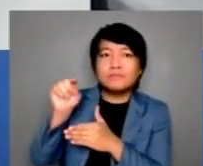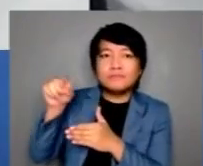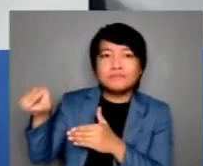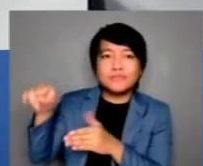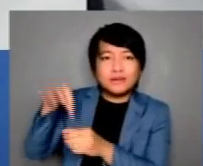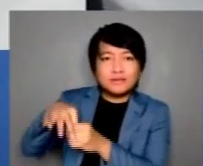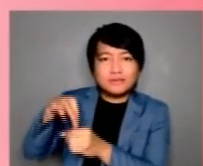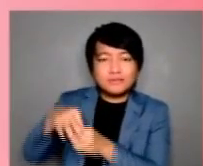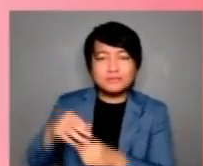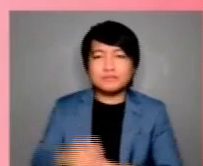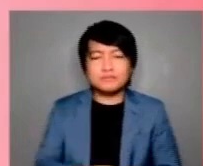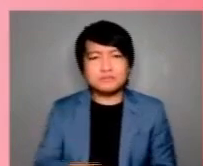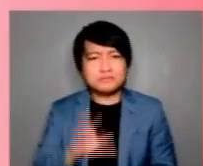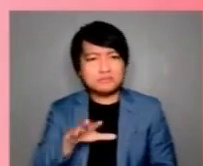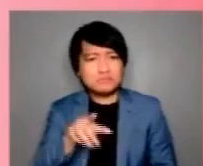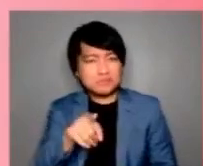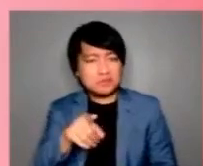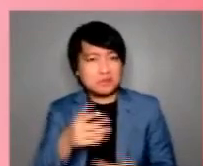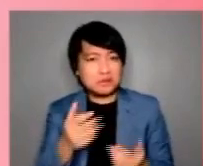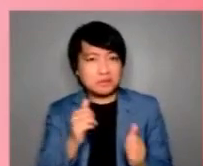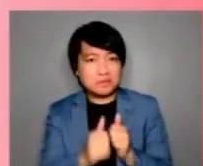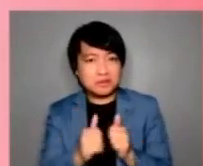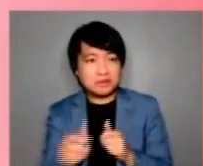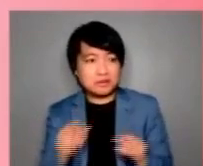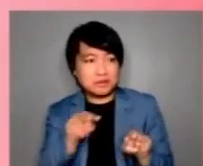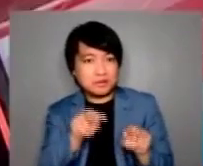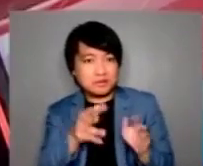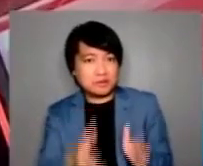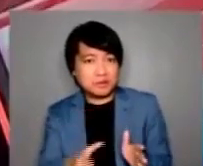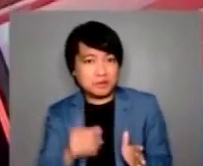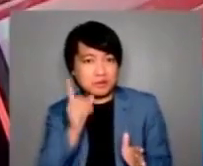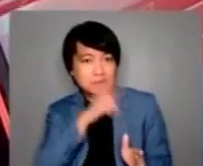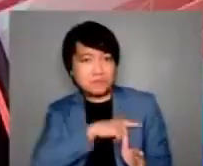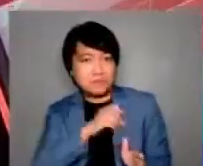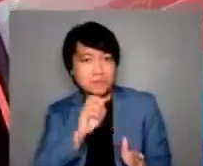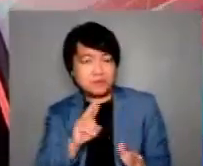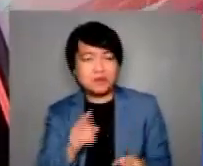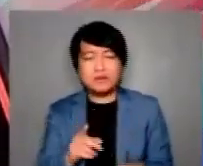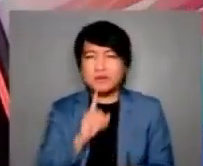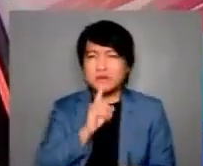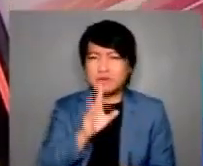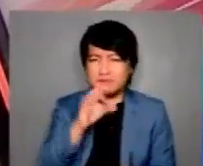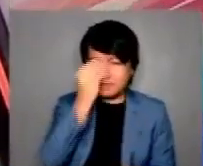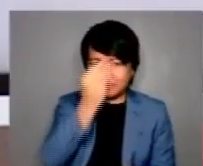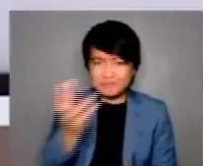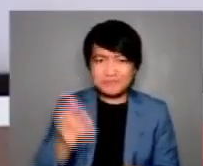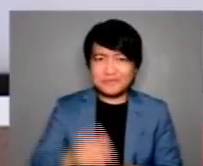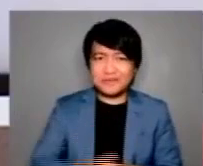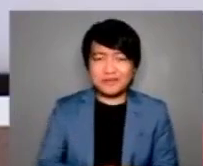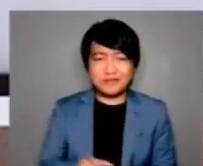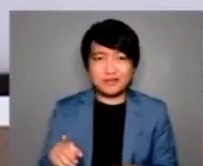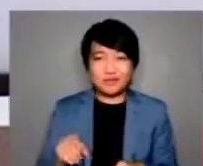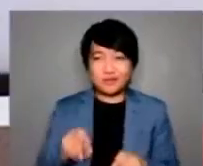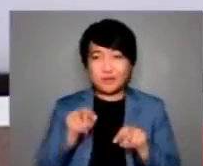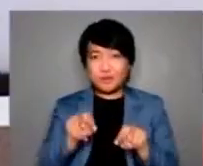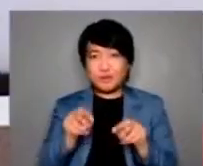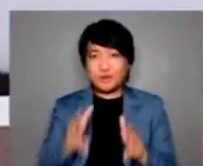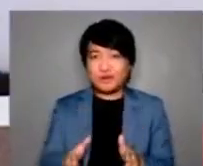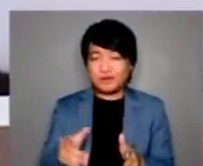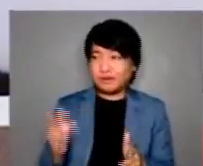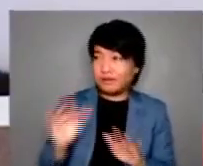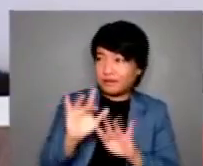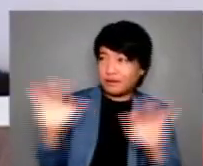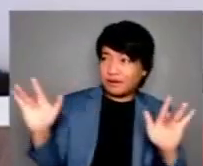ba kayo napaniwala na watcher yun wala pong una Alam niyo po Wala pong nagte-train doon wala pong watchers kit man lang doon pag tinanong ni hindi man